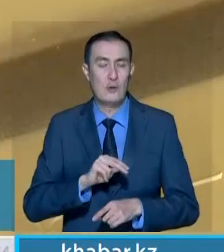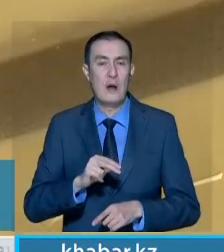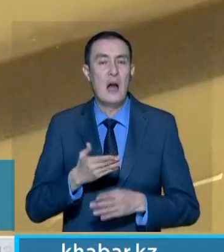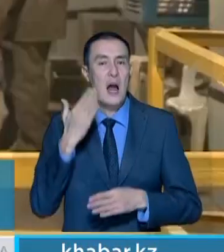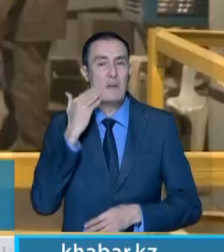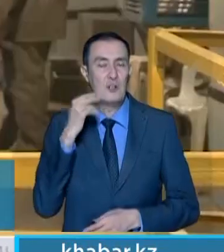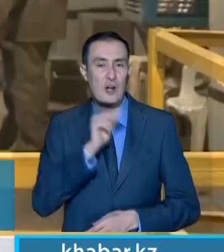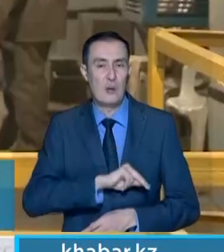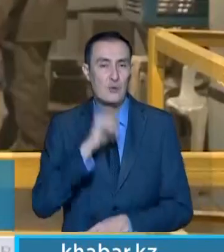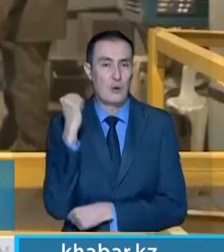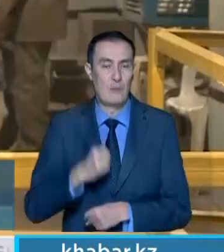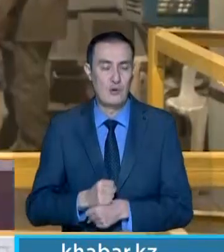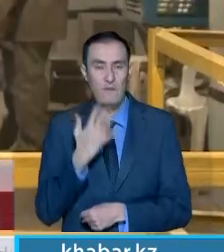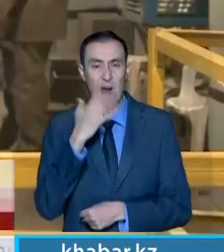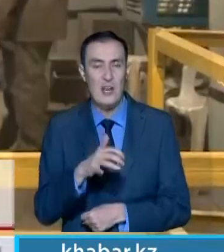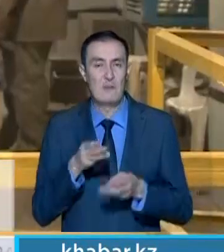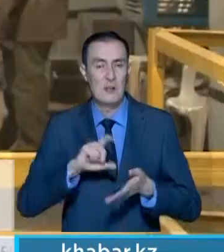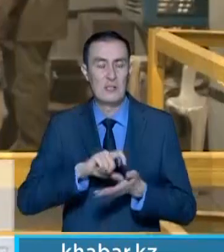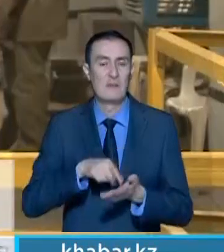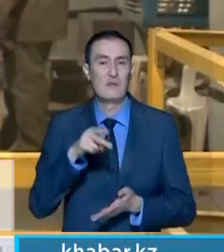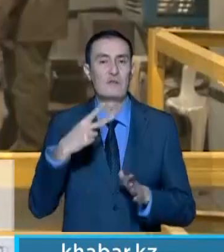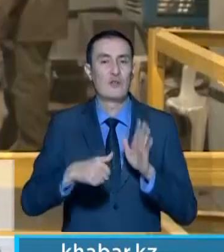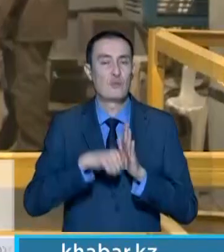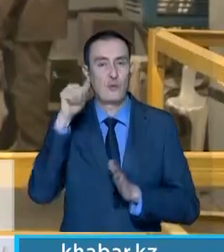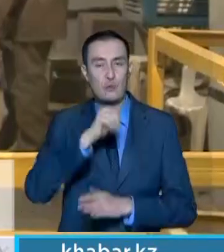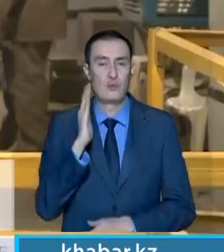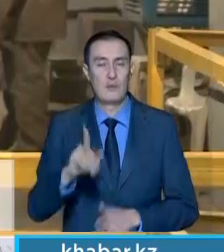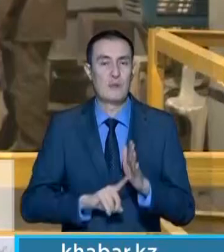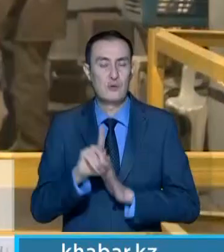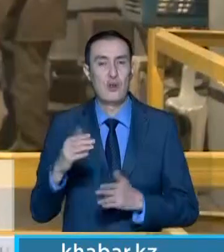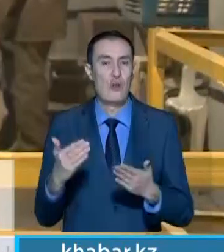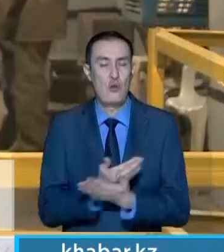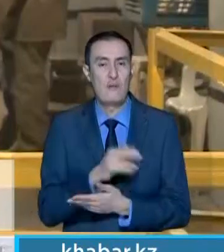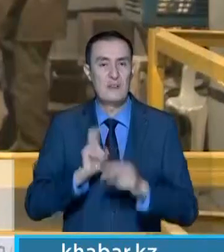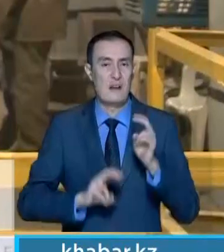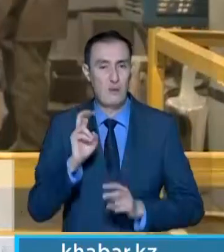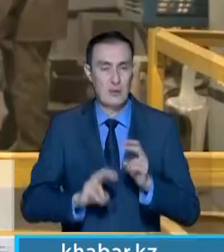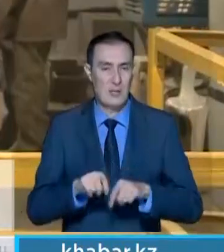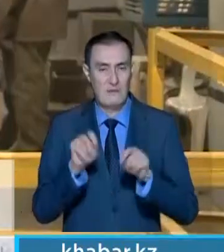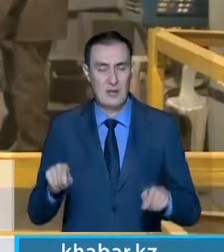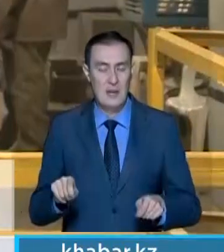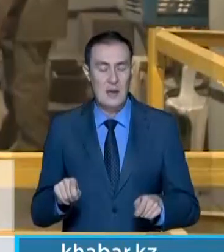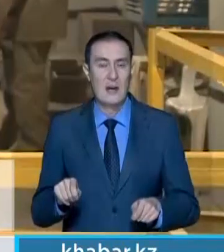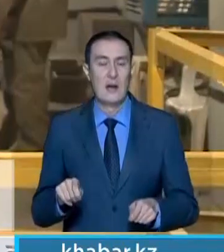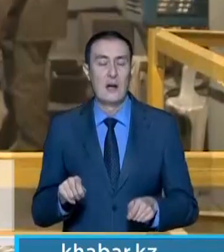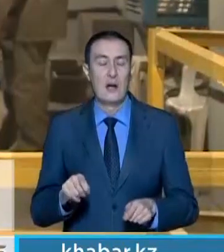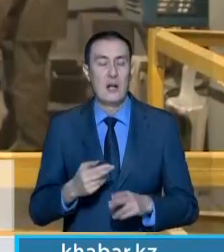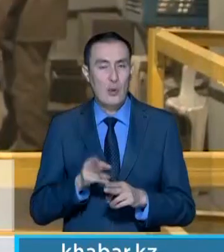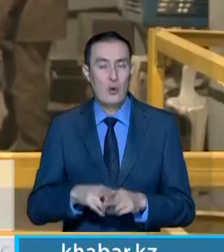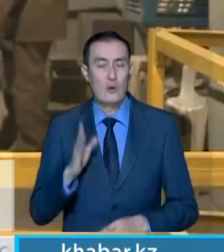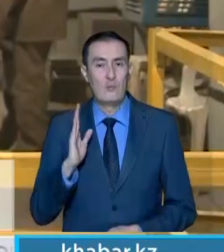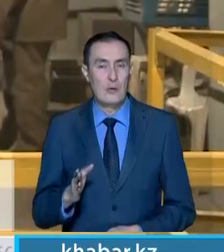горячих цехах. В 2026 году будем запускать новый аппинажный завод, который будет